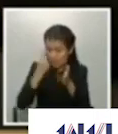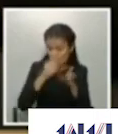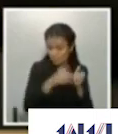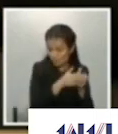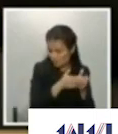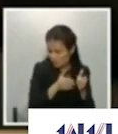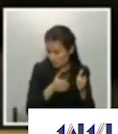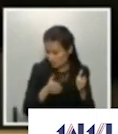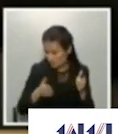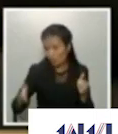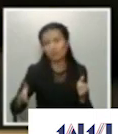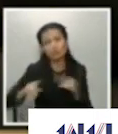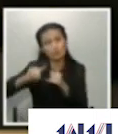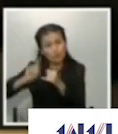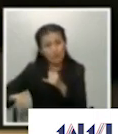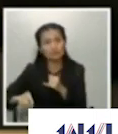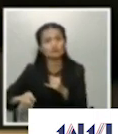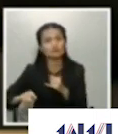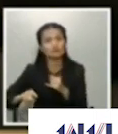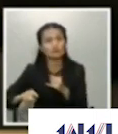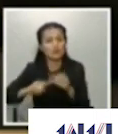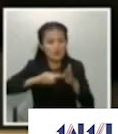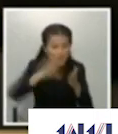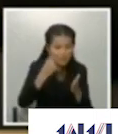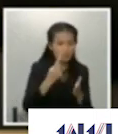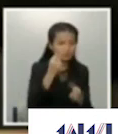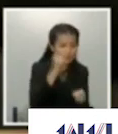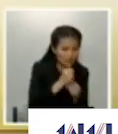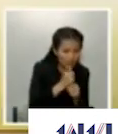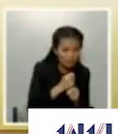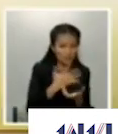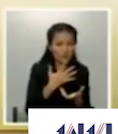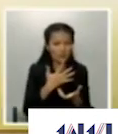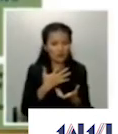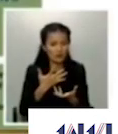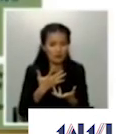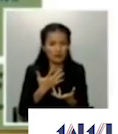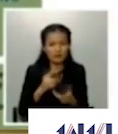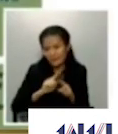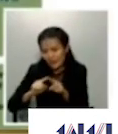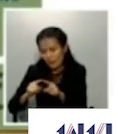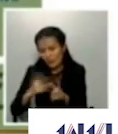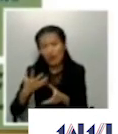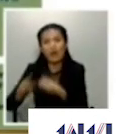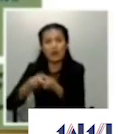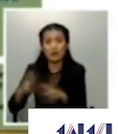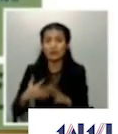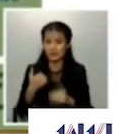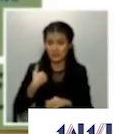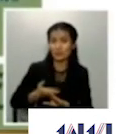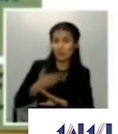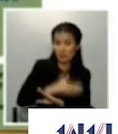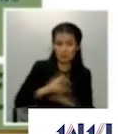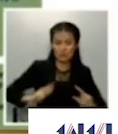างน้ำปลายน้ำหรือเรียกว่าตั้งแต่ผลิตแปรรูปการตลาดที่ผ่านมากระทรวงเกษตรเป็นผู้ผลิ